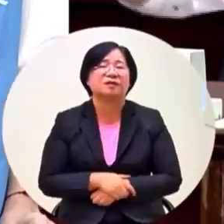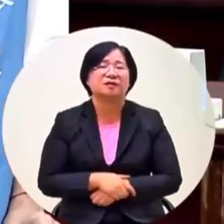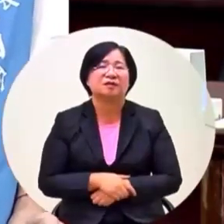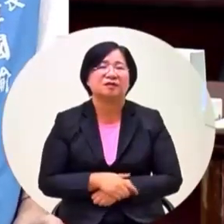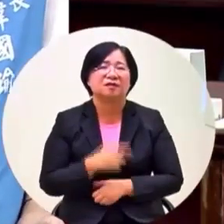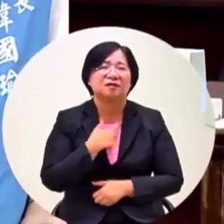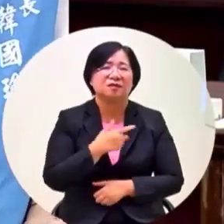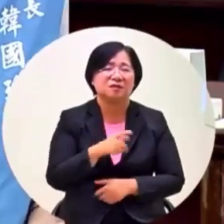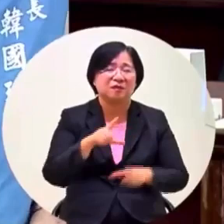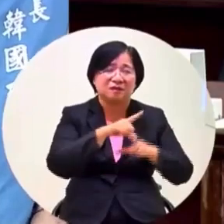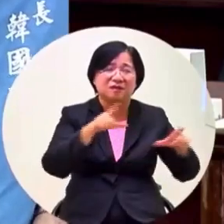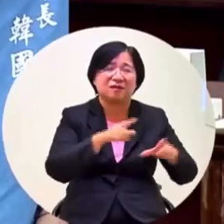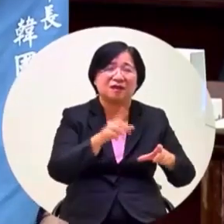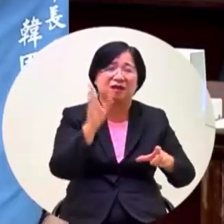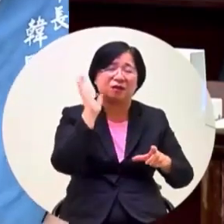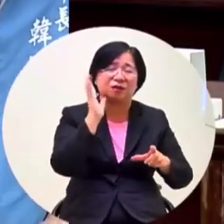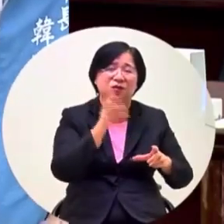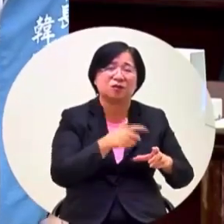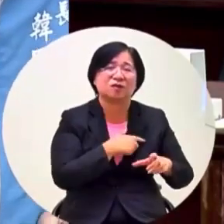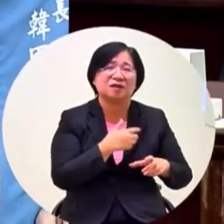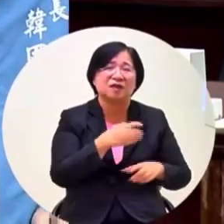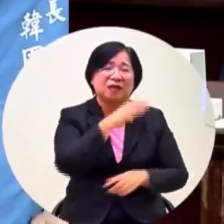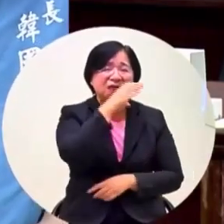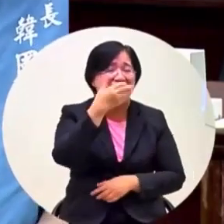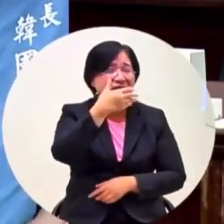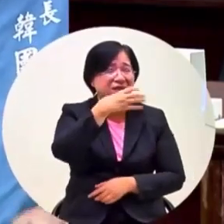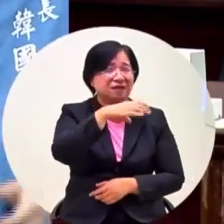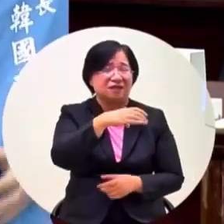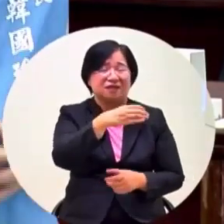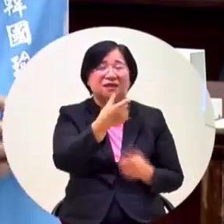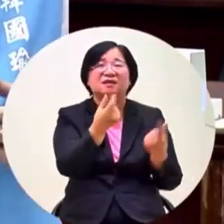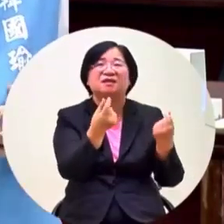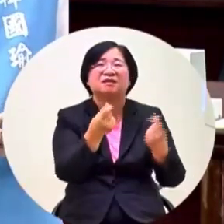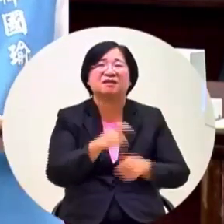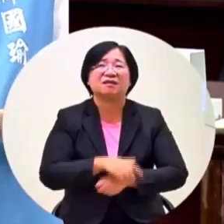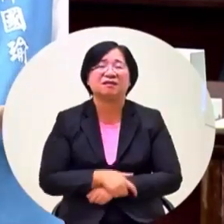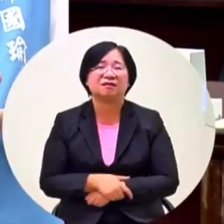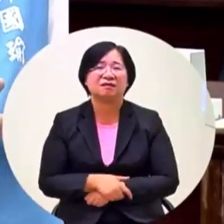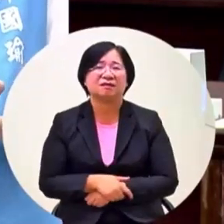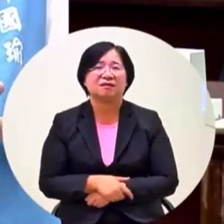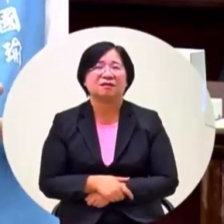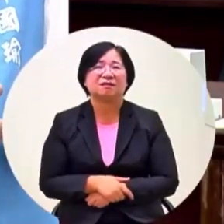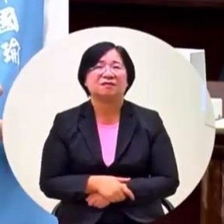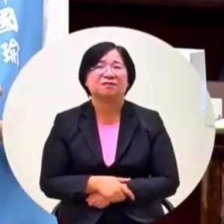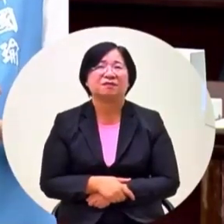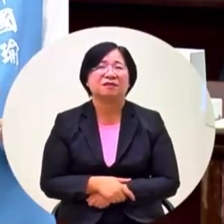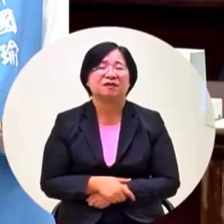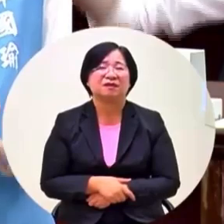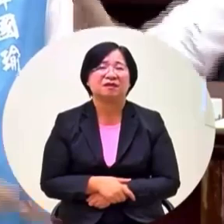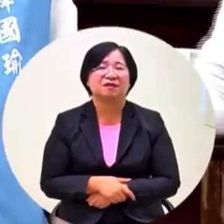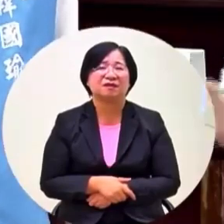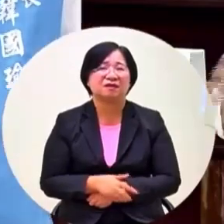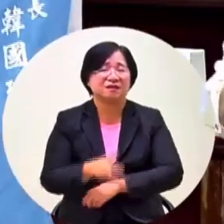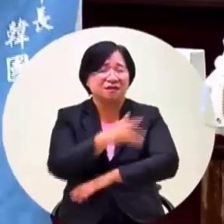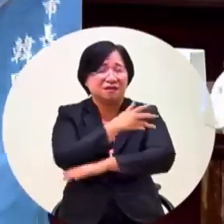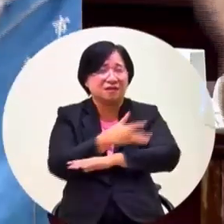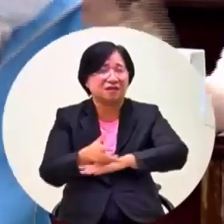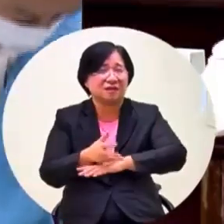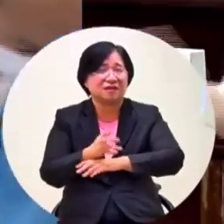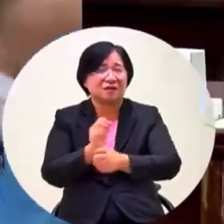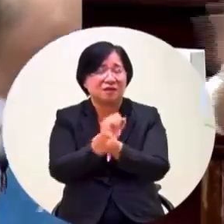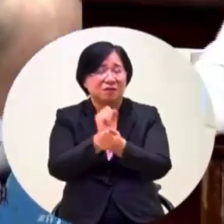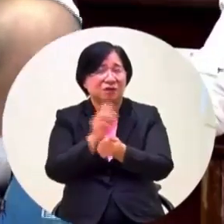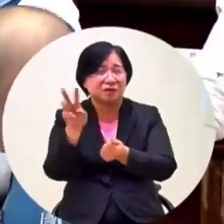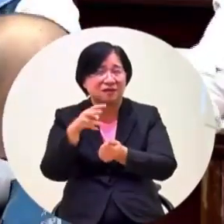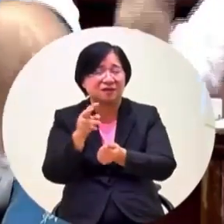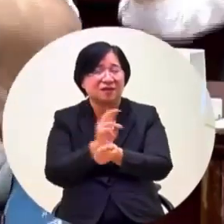水库。如果是林雅，他也是吗？如果是三明区，他也是吗？你们 我今天